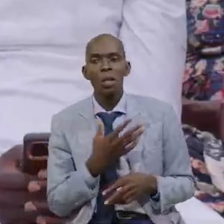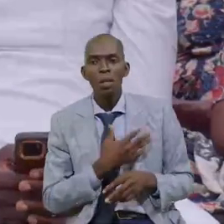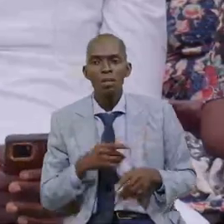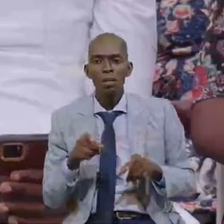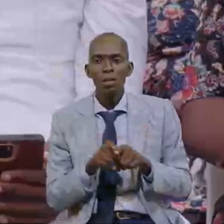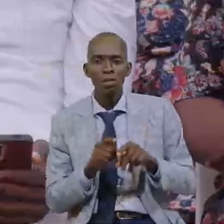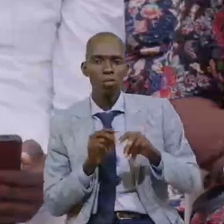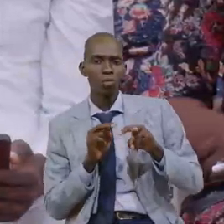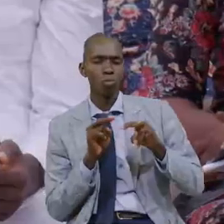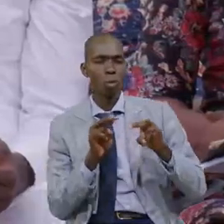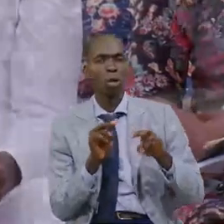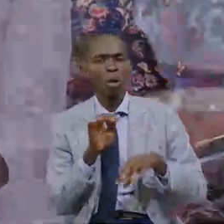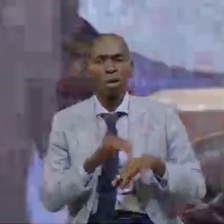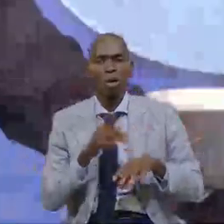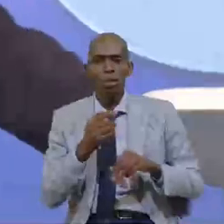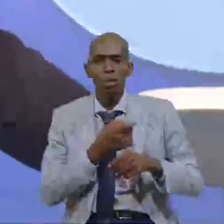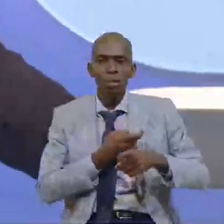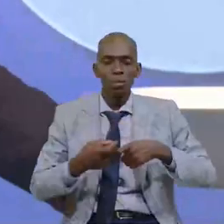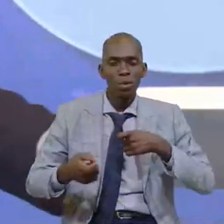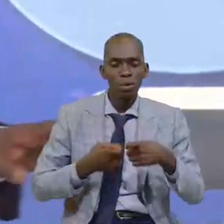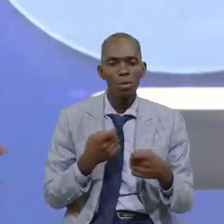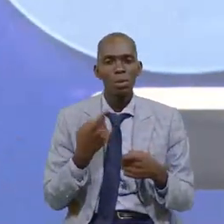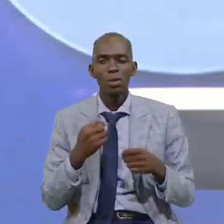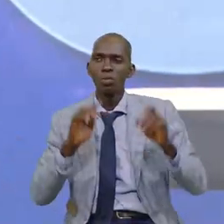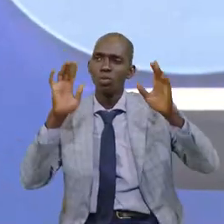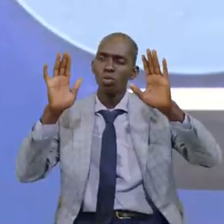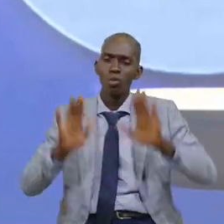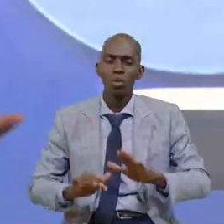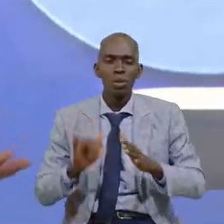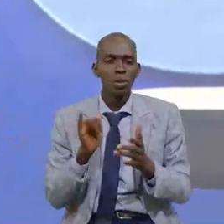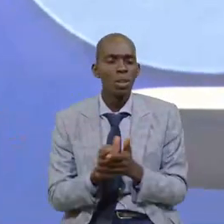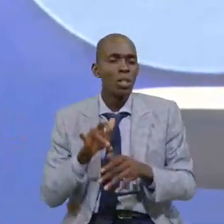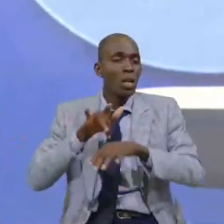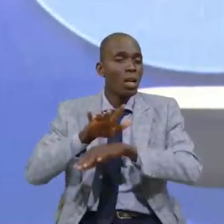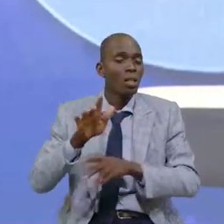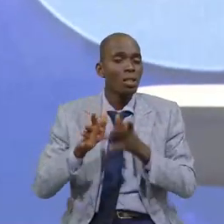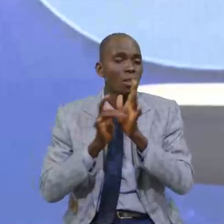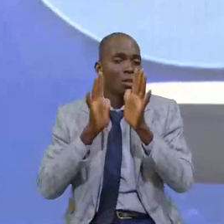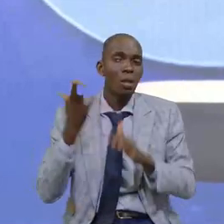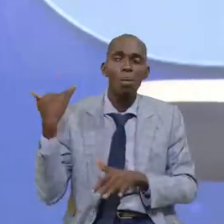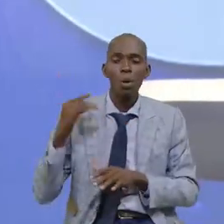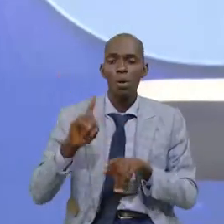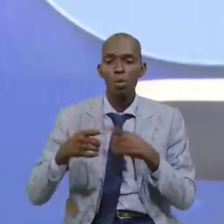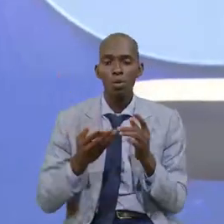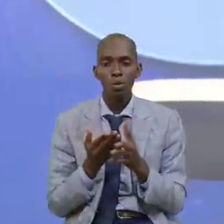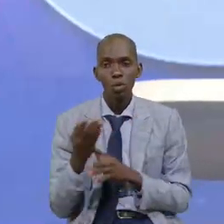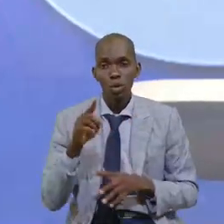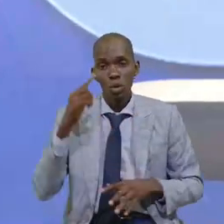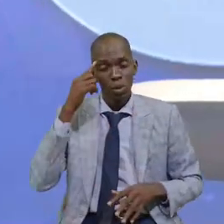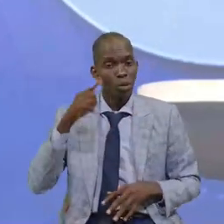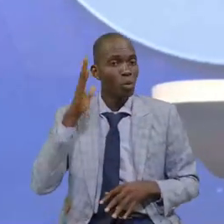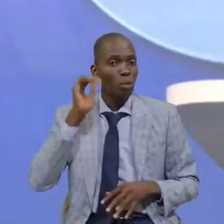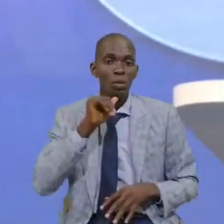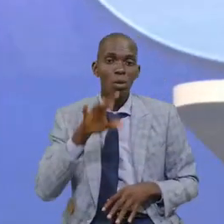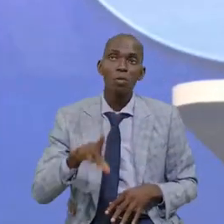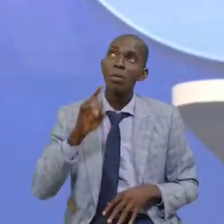penser, quand vous regardez la persécution, la tribulation que l'Église primitive a endurée, vous allez penser que